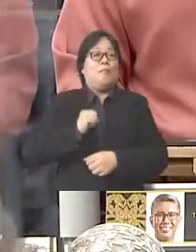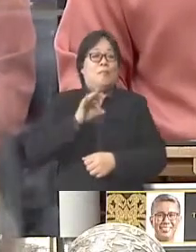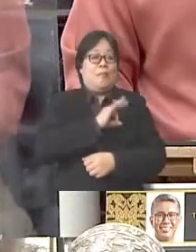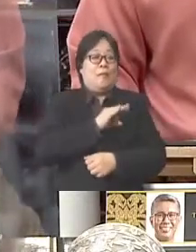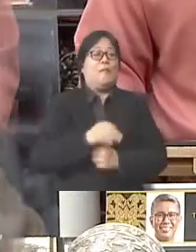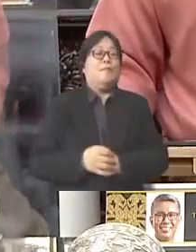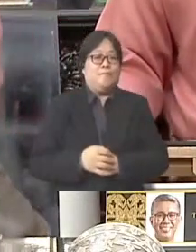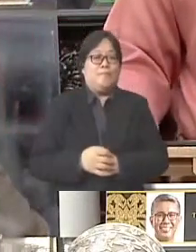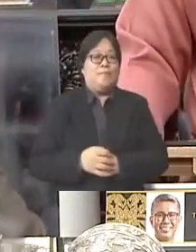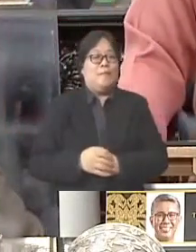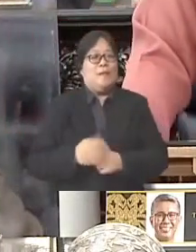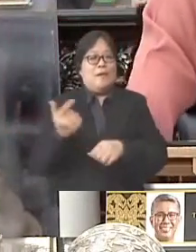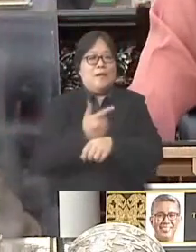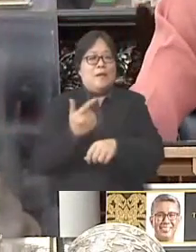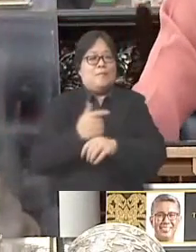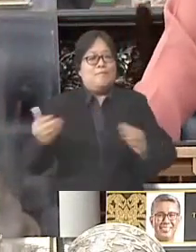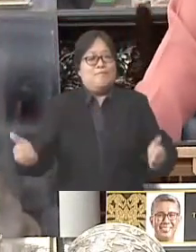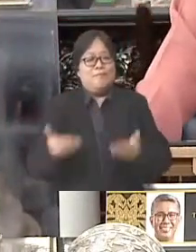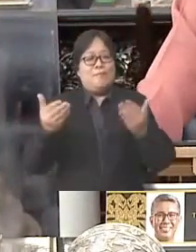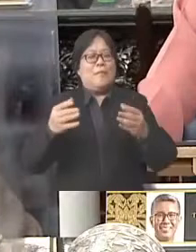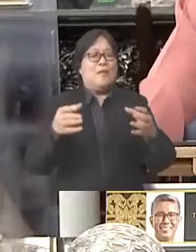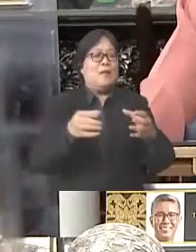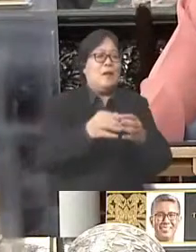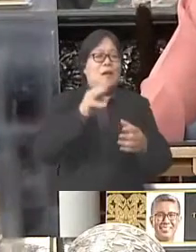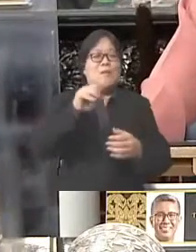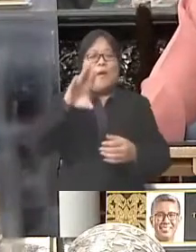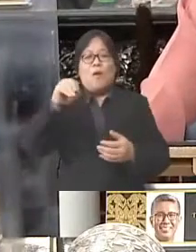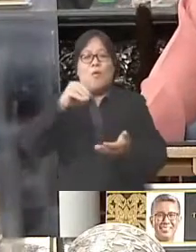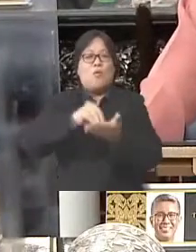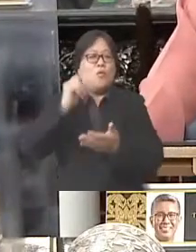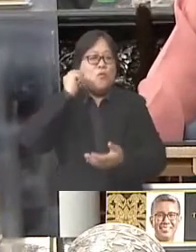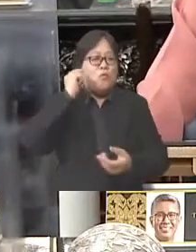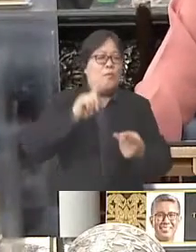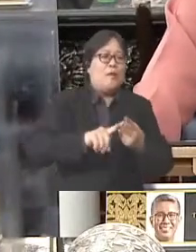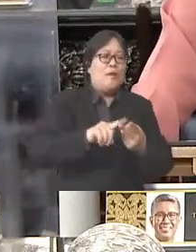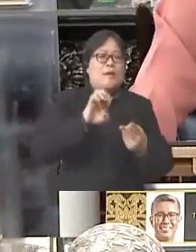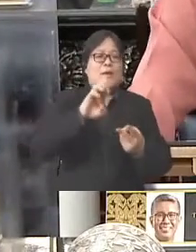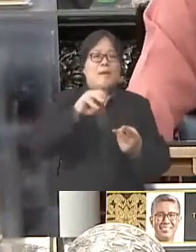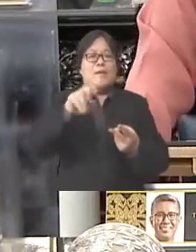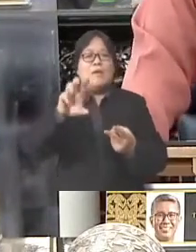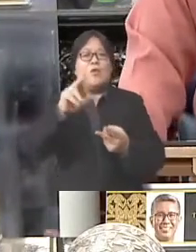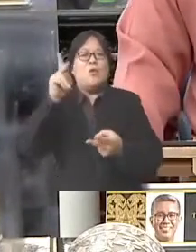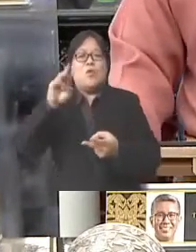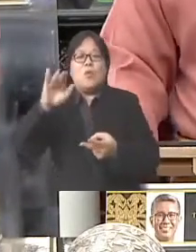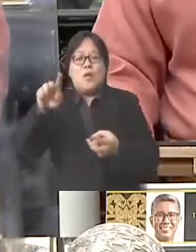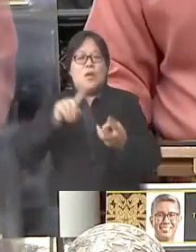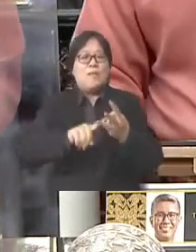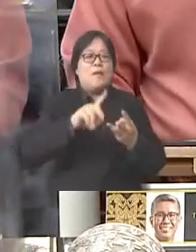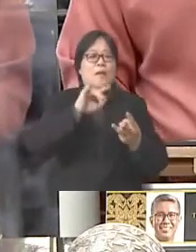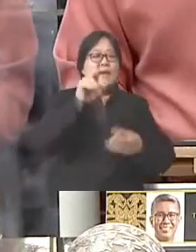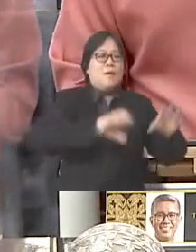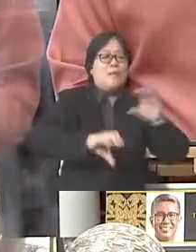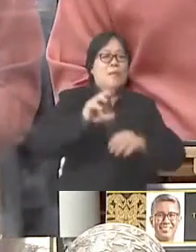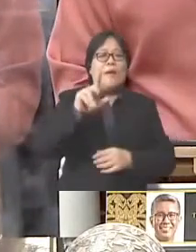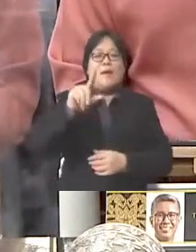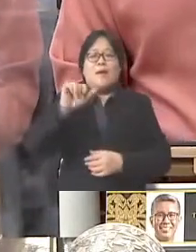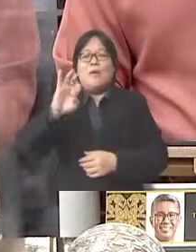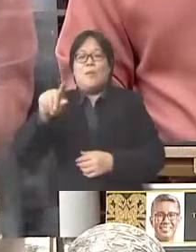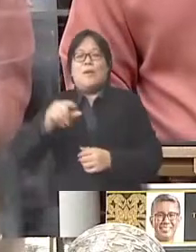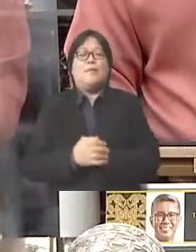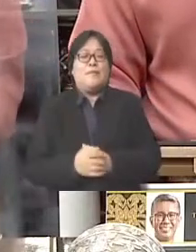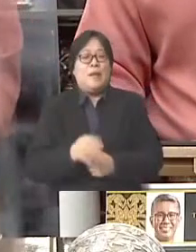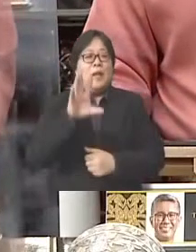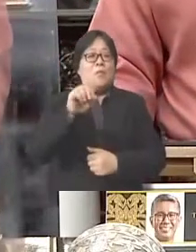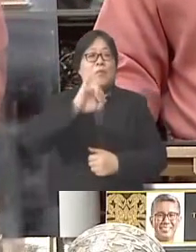pekerja bagi menyokong plastik industri seperti mr.ul di Subang iaidiy Kulim dan kimia digoreng Disamping